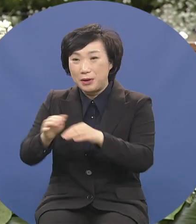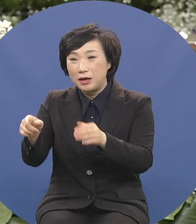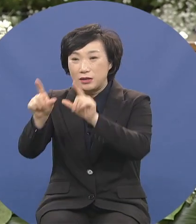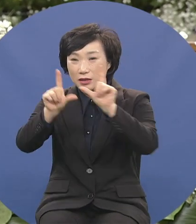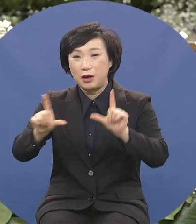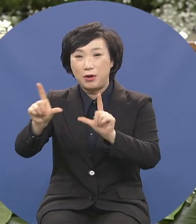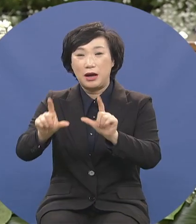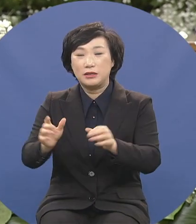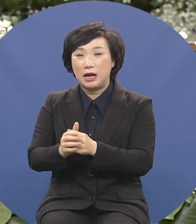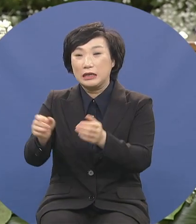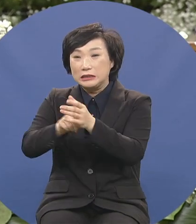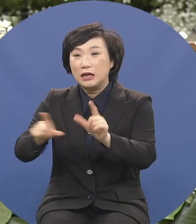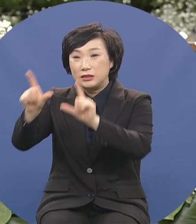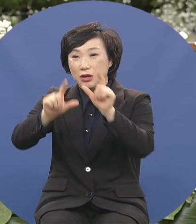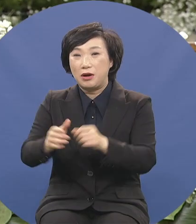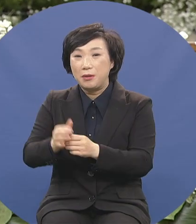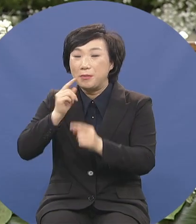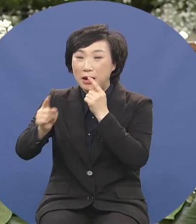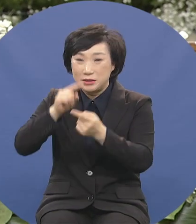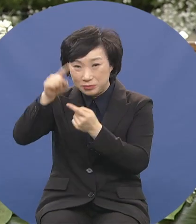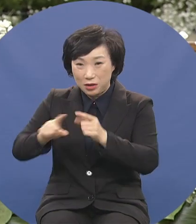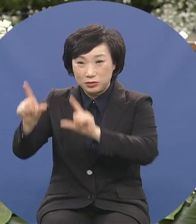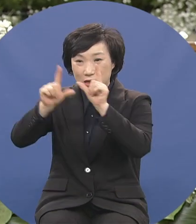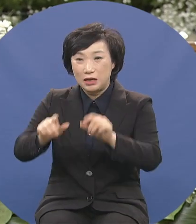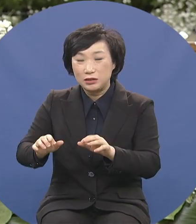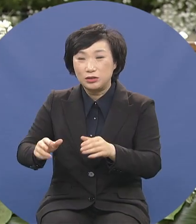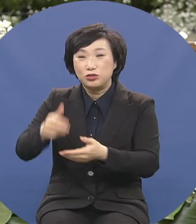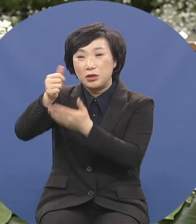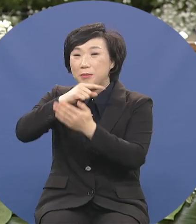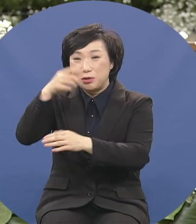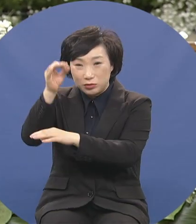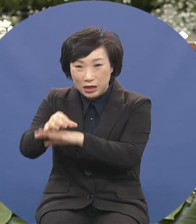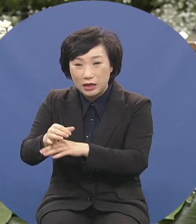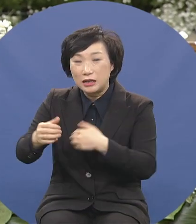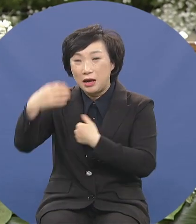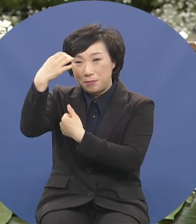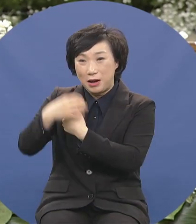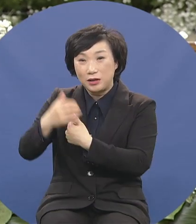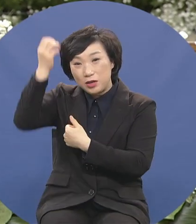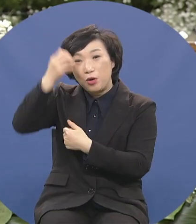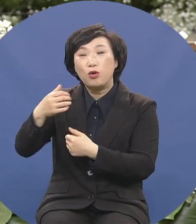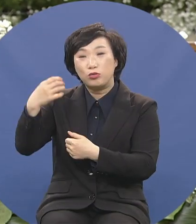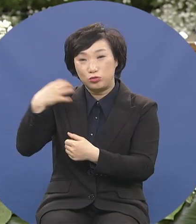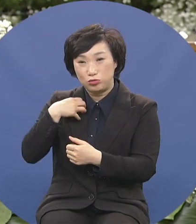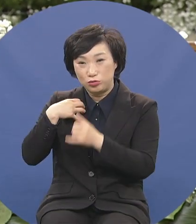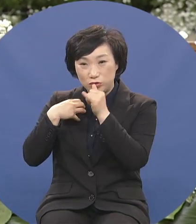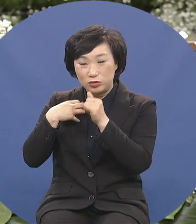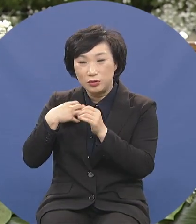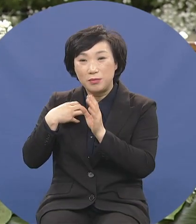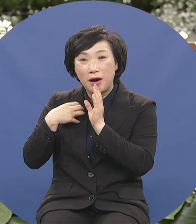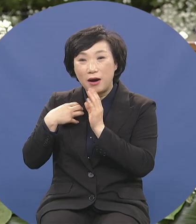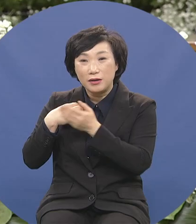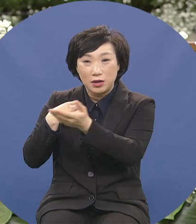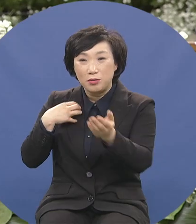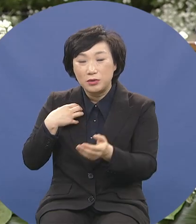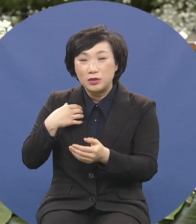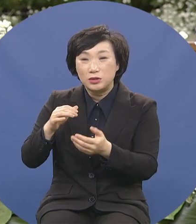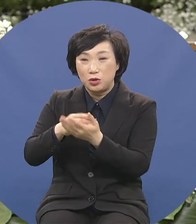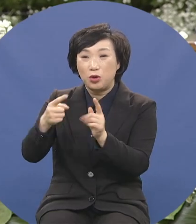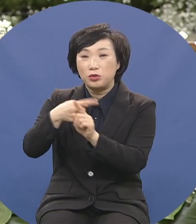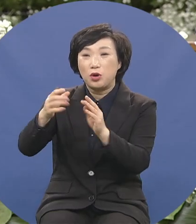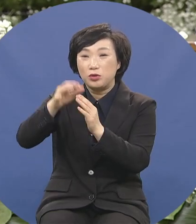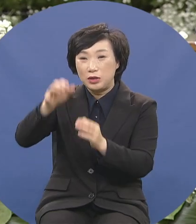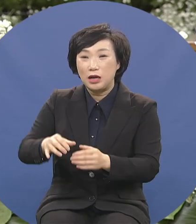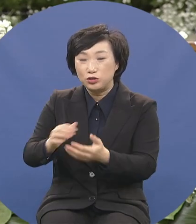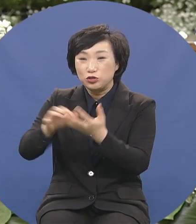주님이 피로값 주고 사서 내게 주신 영혼무령 사명, 영혼 맡은 사명, 교회에 대해 수많은 사명, 집사의